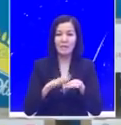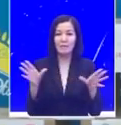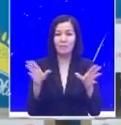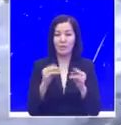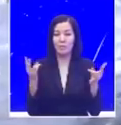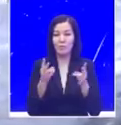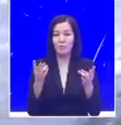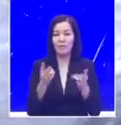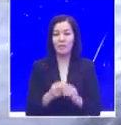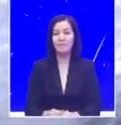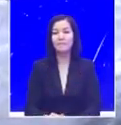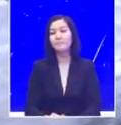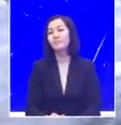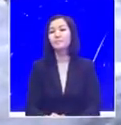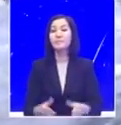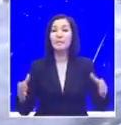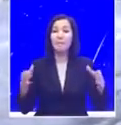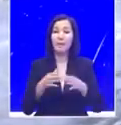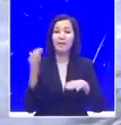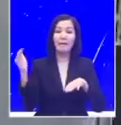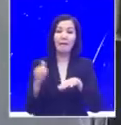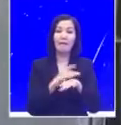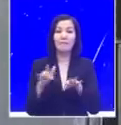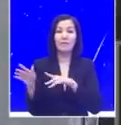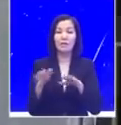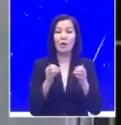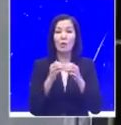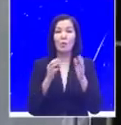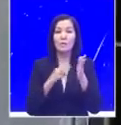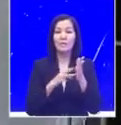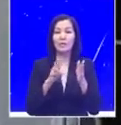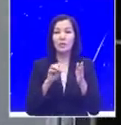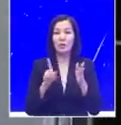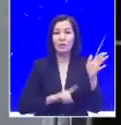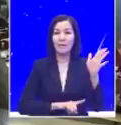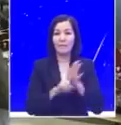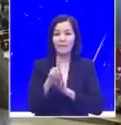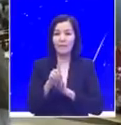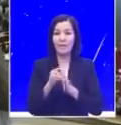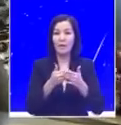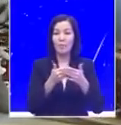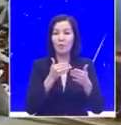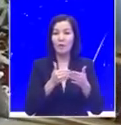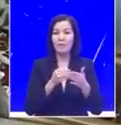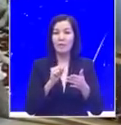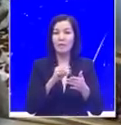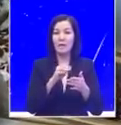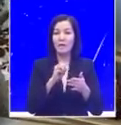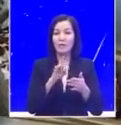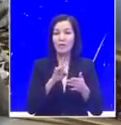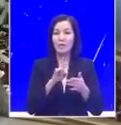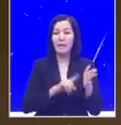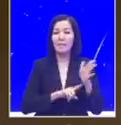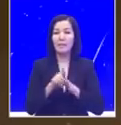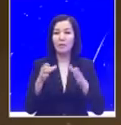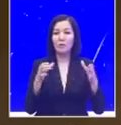болуға шақырамыз. Айта кетейік, партияның бұл қайырымдылық шаралары 18 наурыздан бері іске асырылып келеді. Бұған дейін қаладағы Ажар бастауыш партия